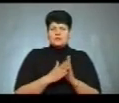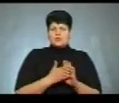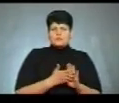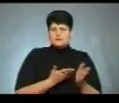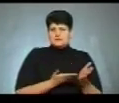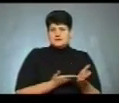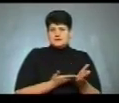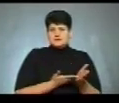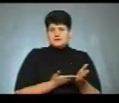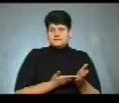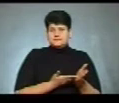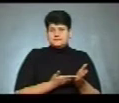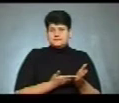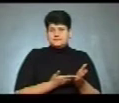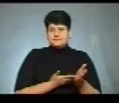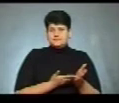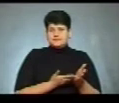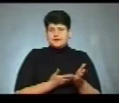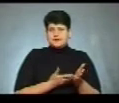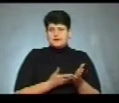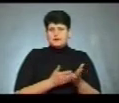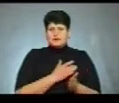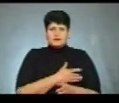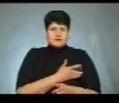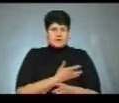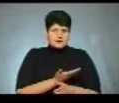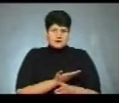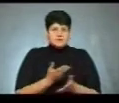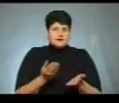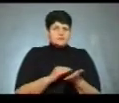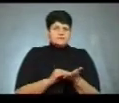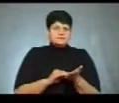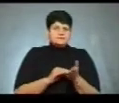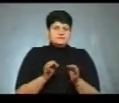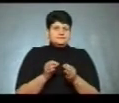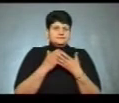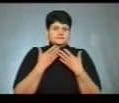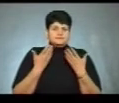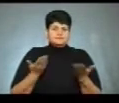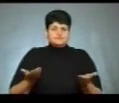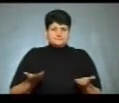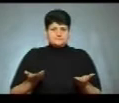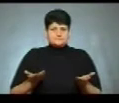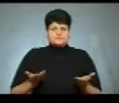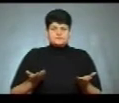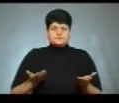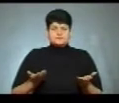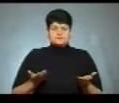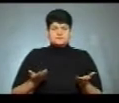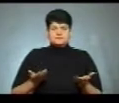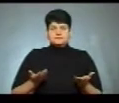домовленості між людиною, яка надає послуги, які не регулюються не договірними якимись зобов'язаннями,